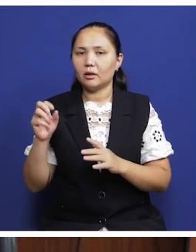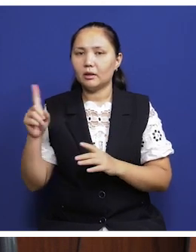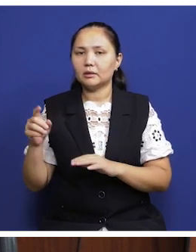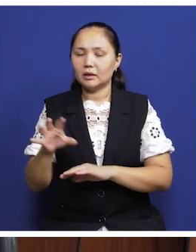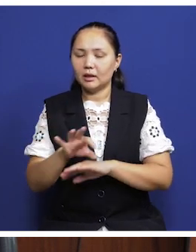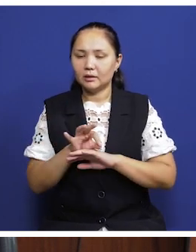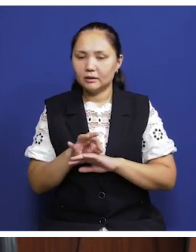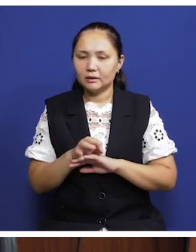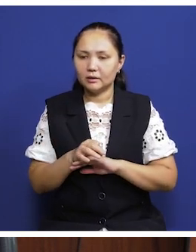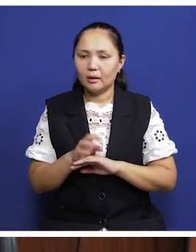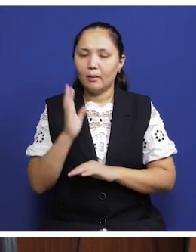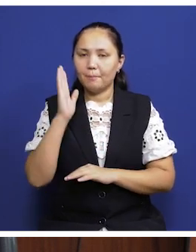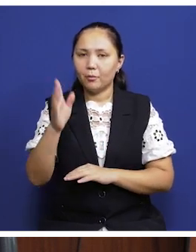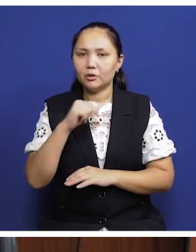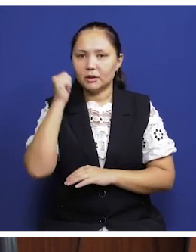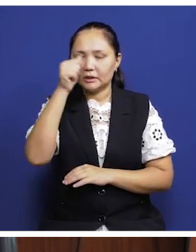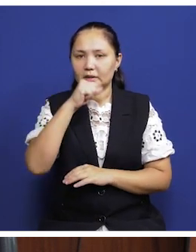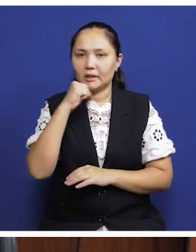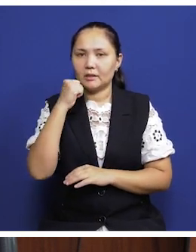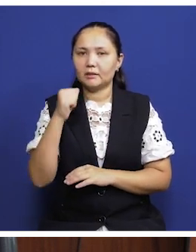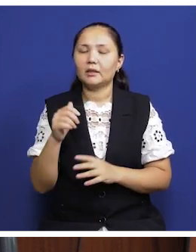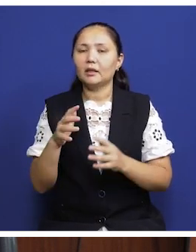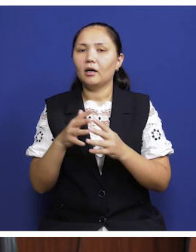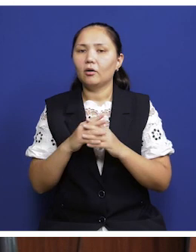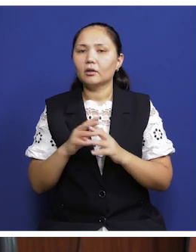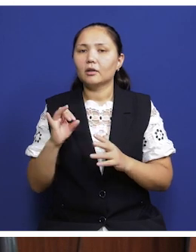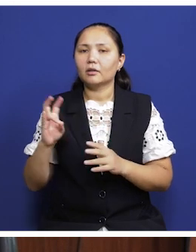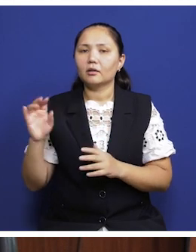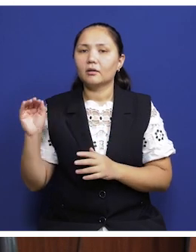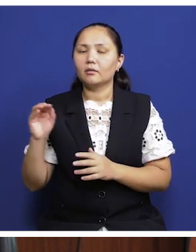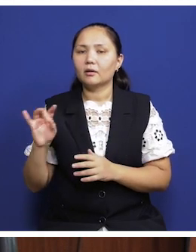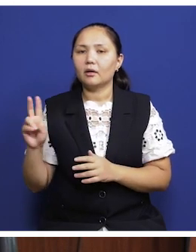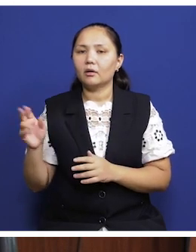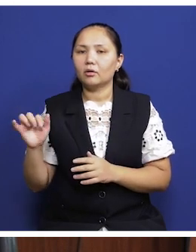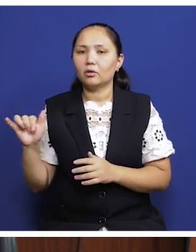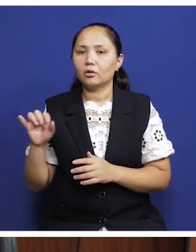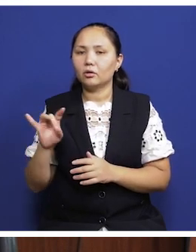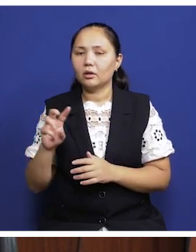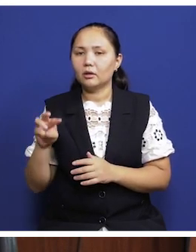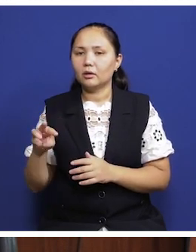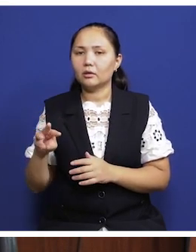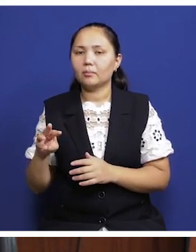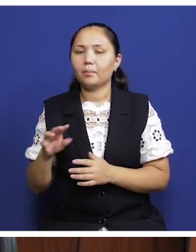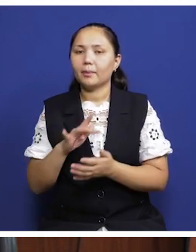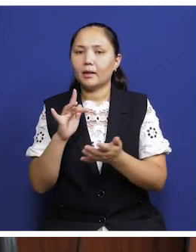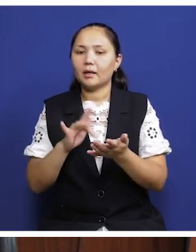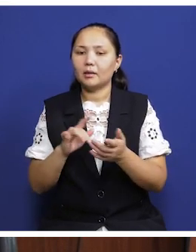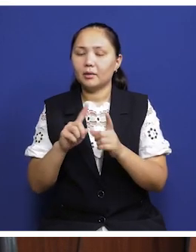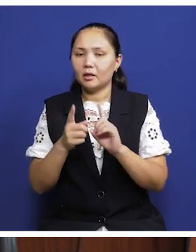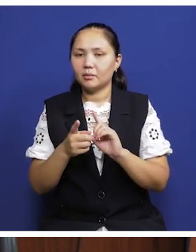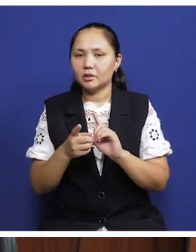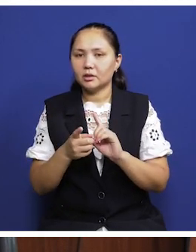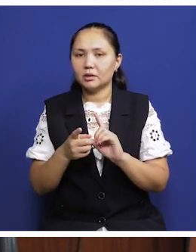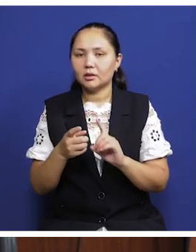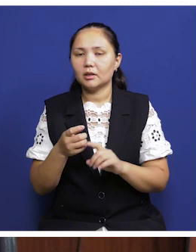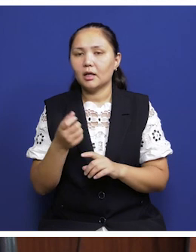онда алдағы жылдары онда біз елді мекендер инфрақұрылым және мына қала мен дала айырмашылығы дейді ғой, міне соның арақашықтығы бізге жақындай